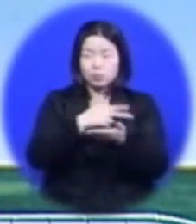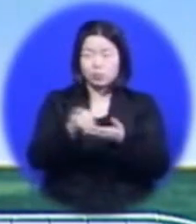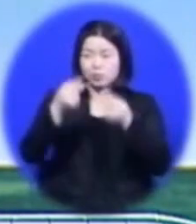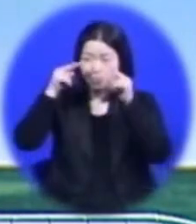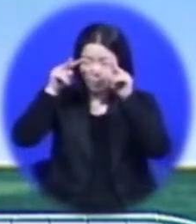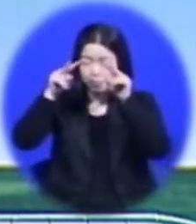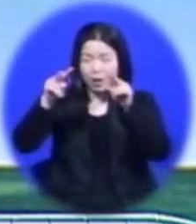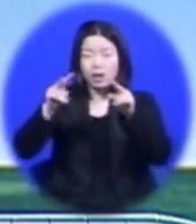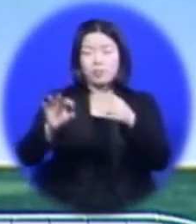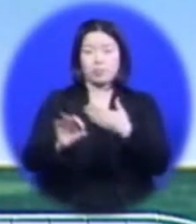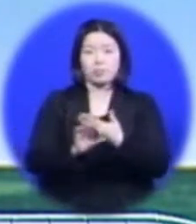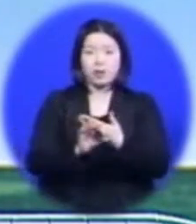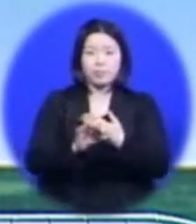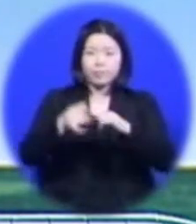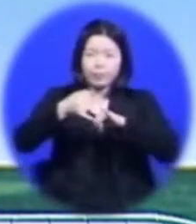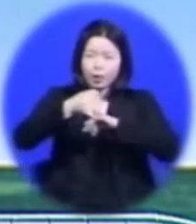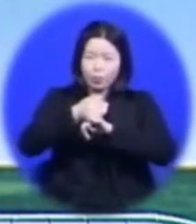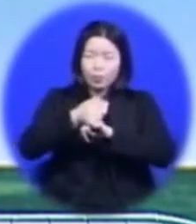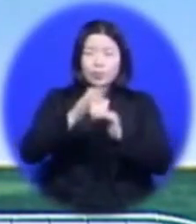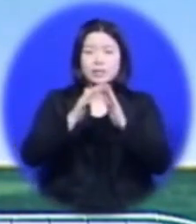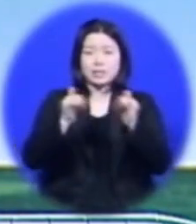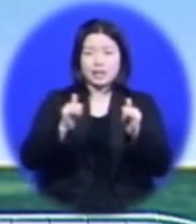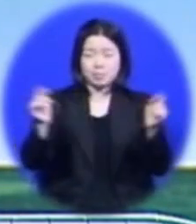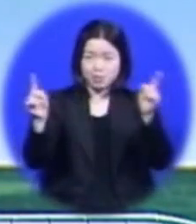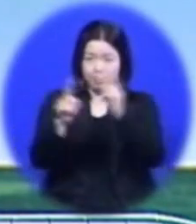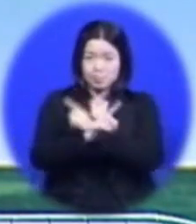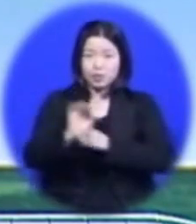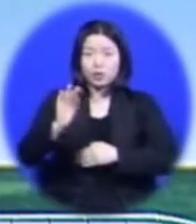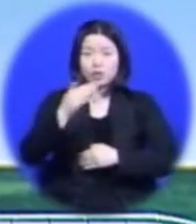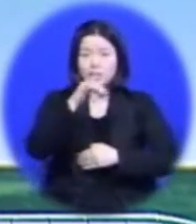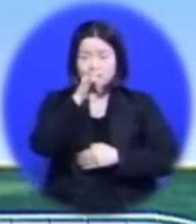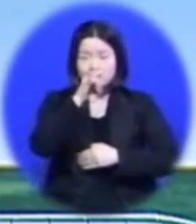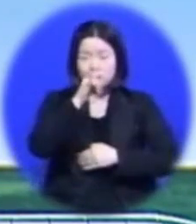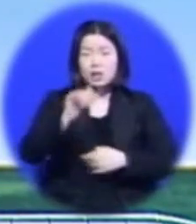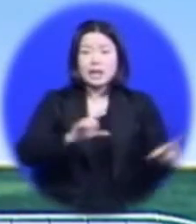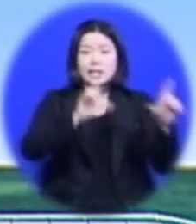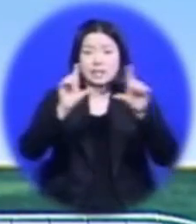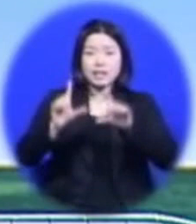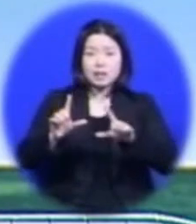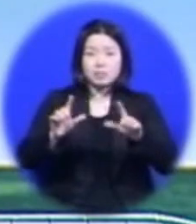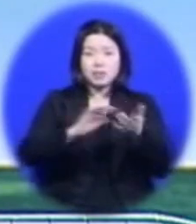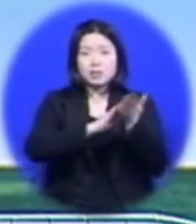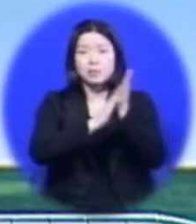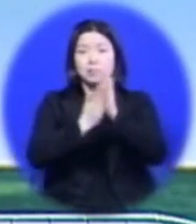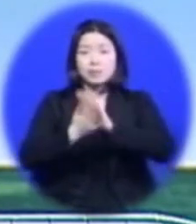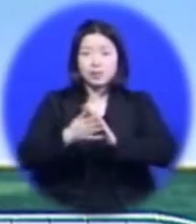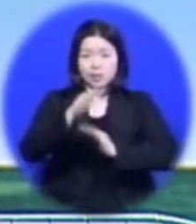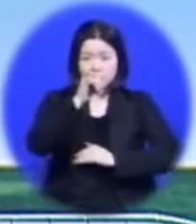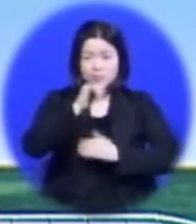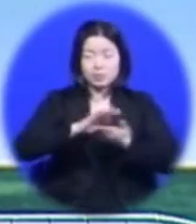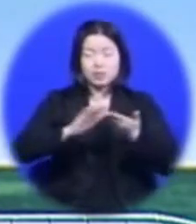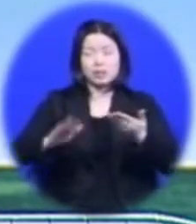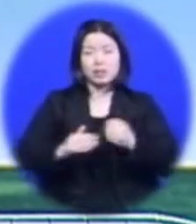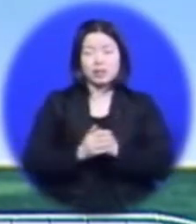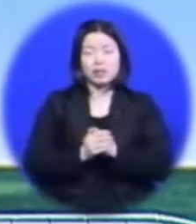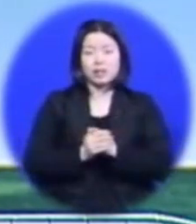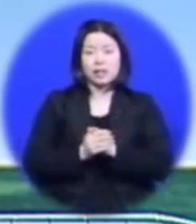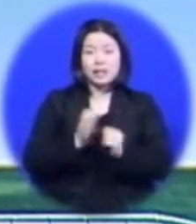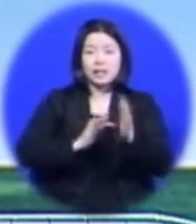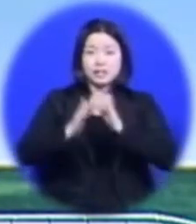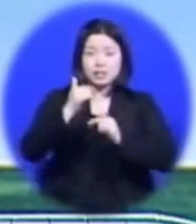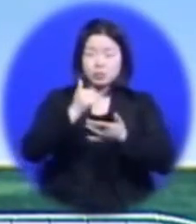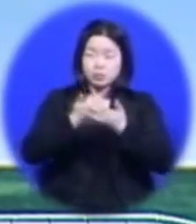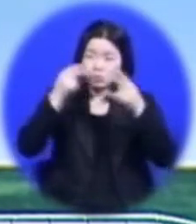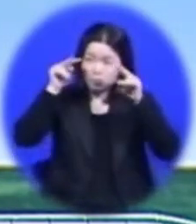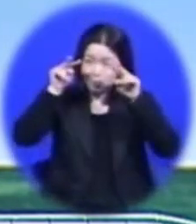되면 반드시 사람이 바뀌게 됩니다. 삶이 변화되게 됩니다. 그 예수님을